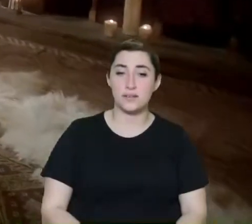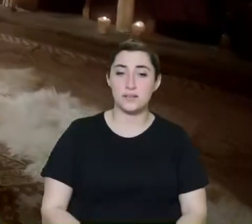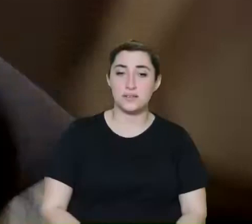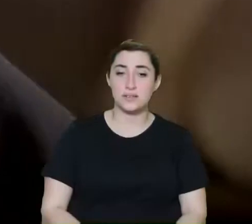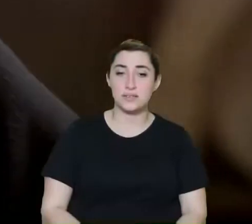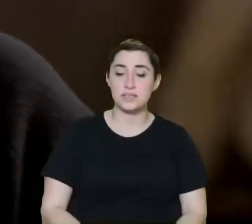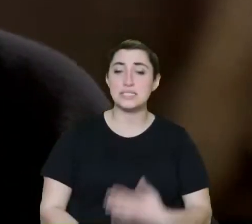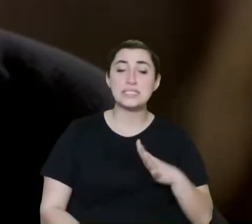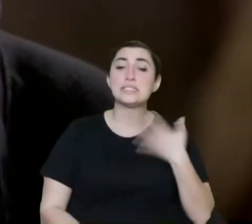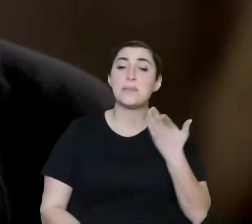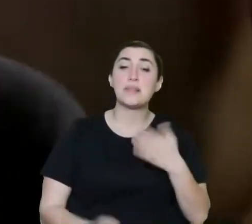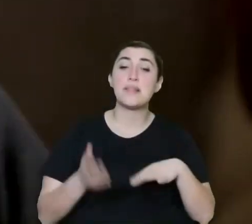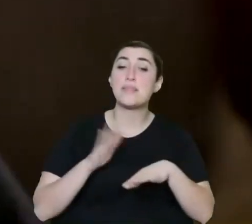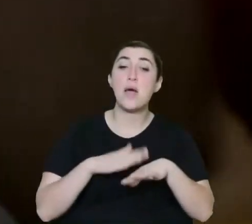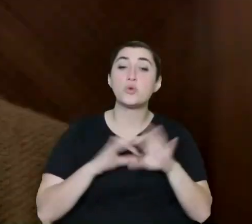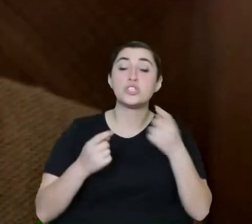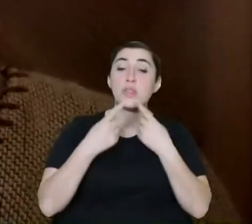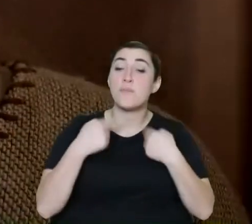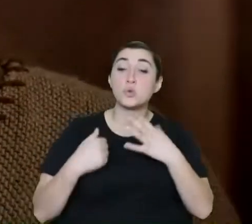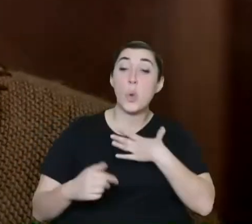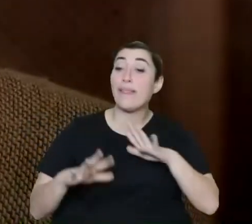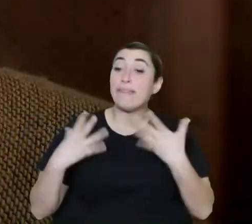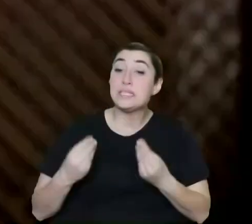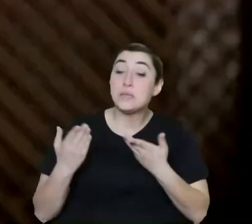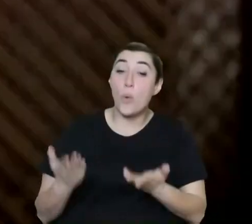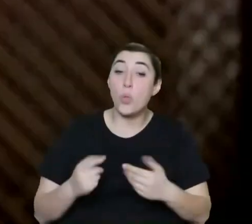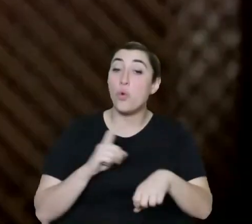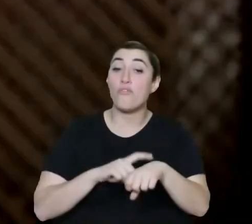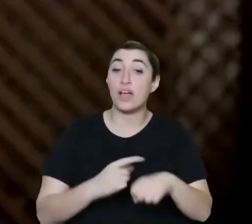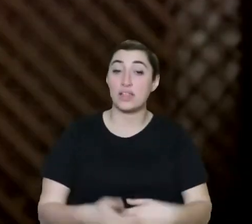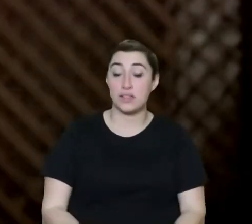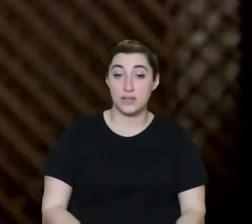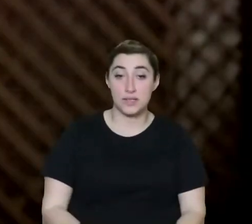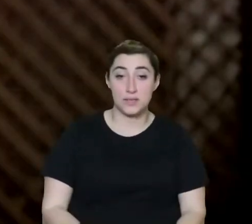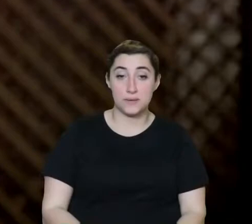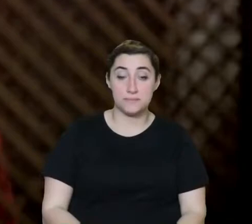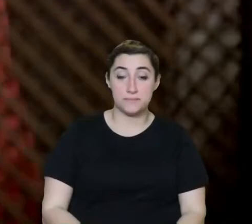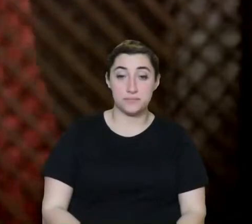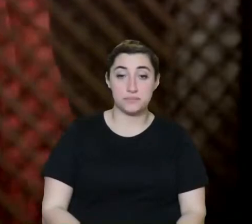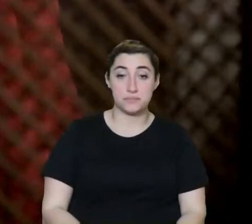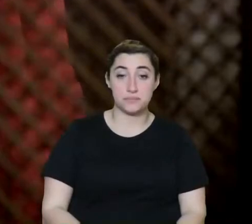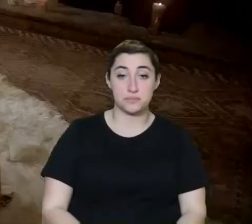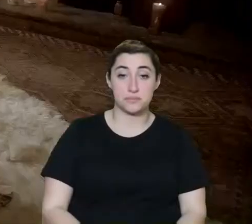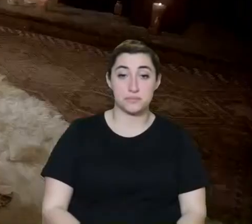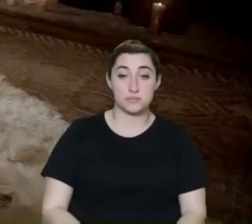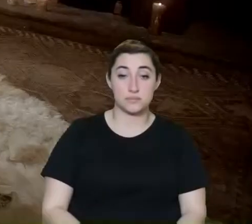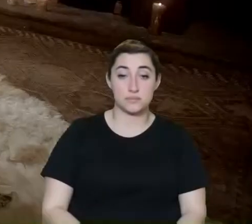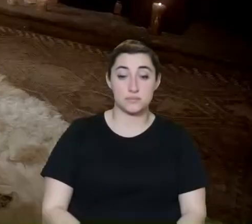Hiç demedin. Ne yapar, ne edersin Konya'da? Nasıl geçer vakit? Durdular. Bacım Sultan kulak